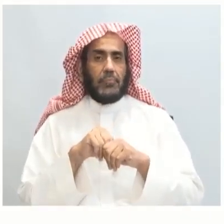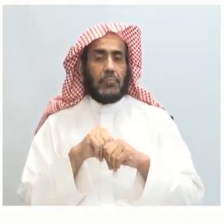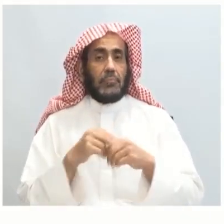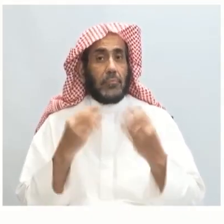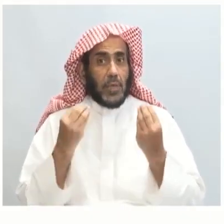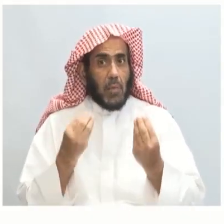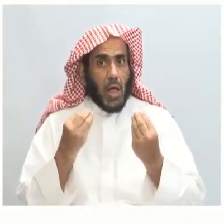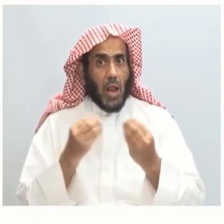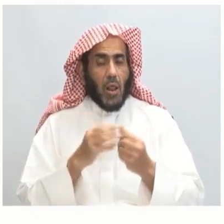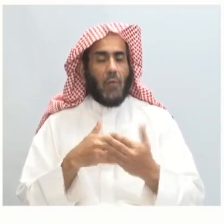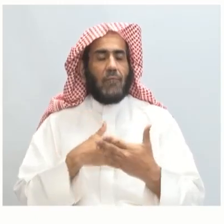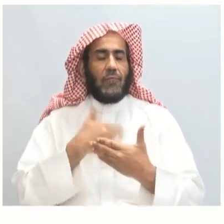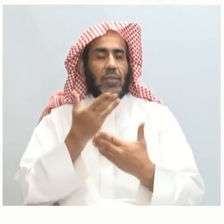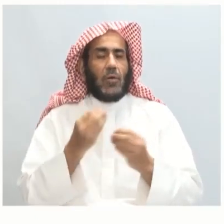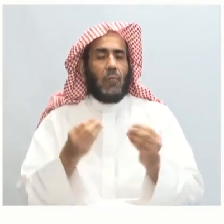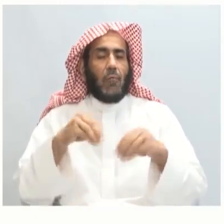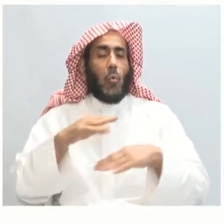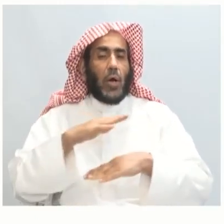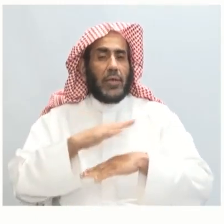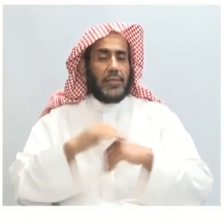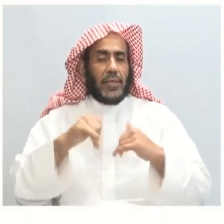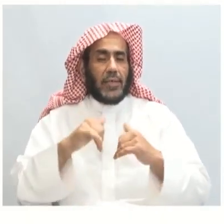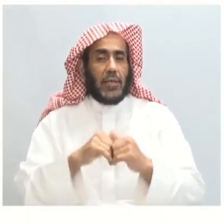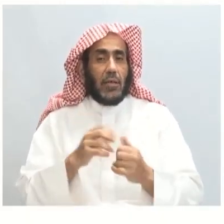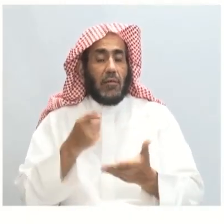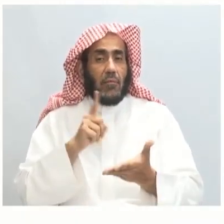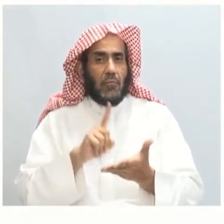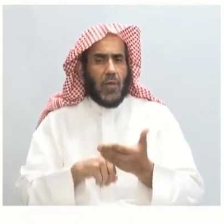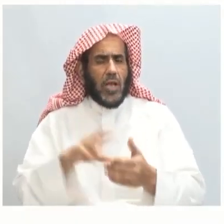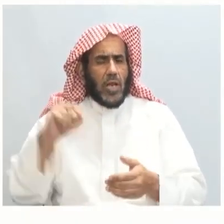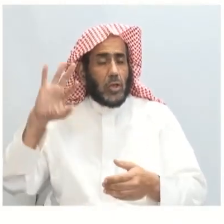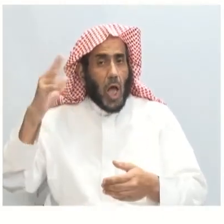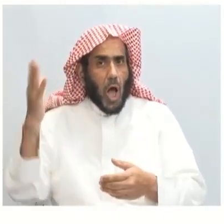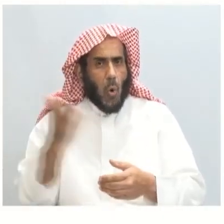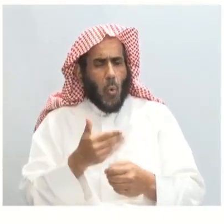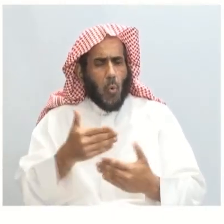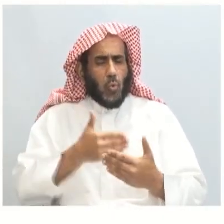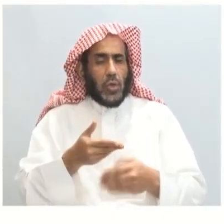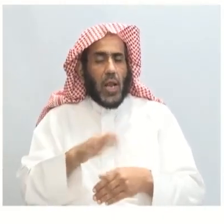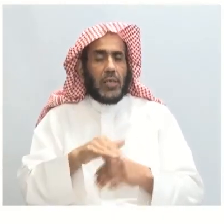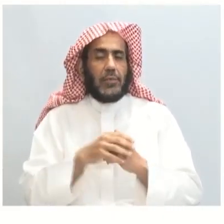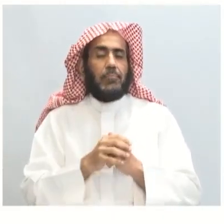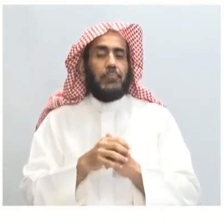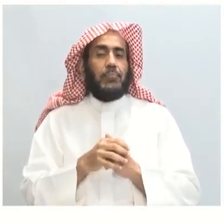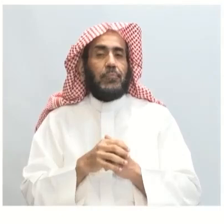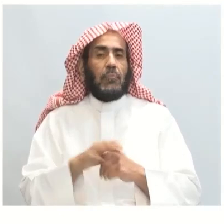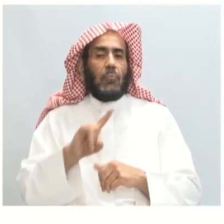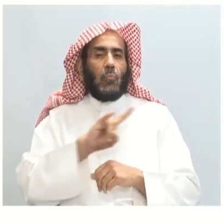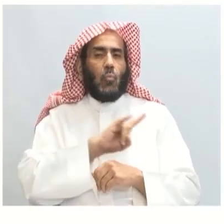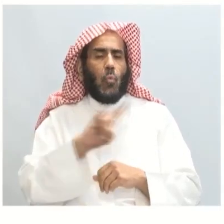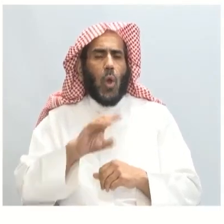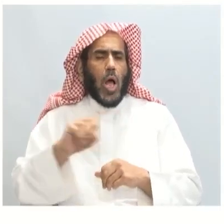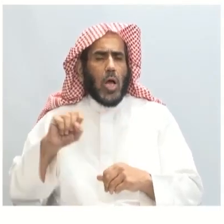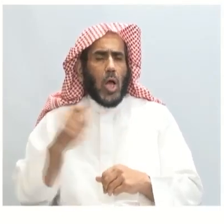تمهل فديتك فوق الطريق فان التهور يدني الاجل ولا